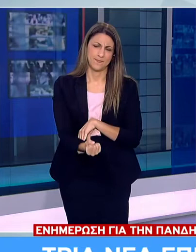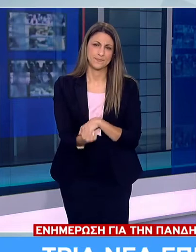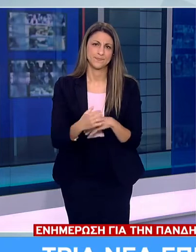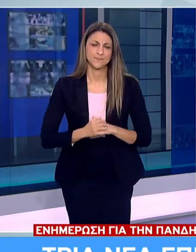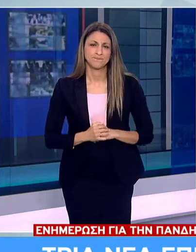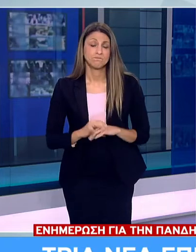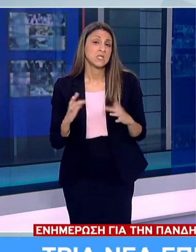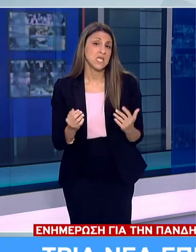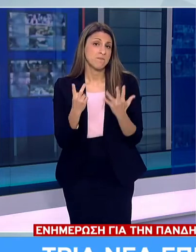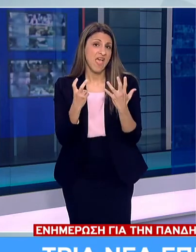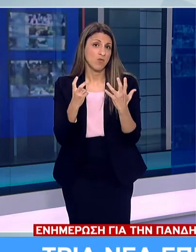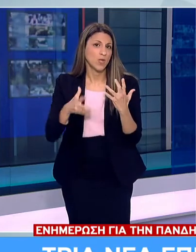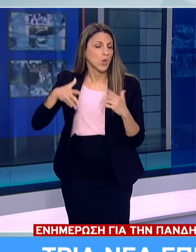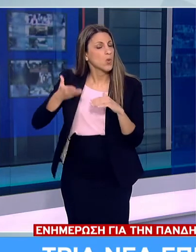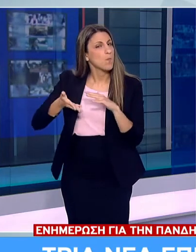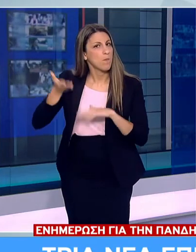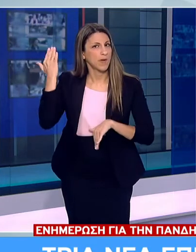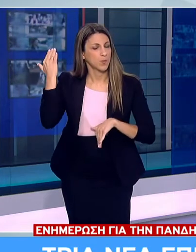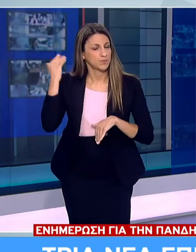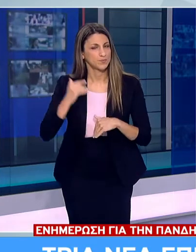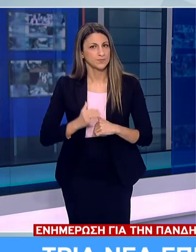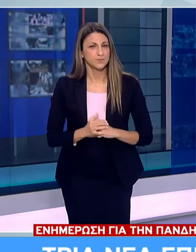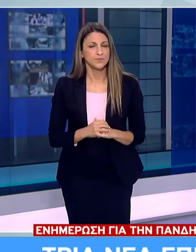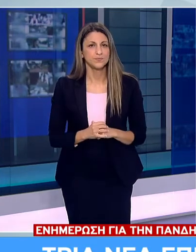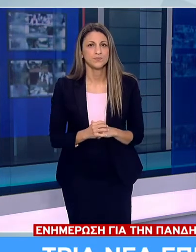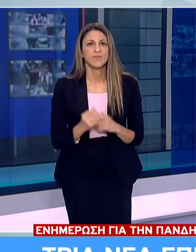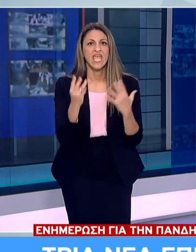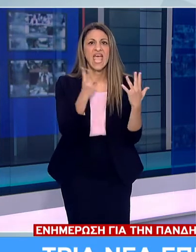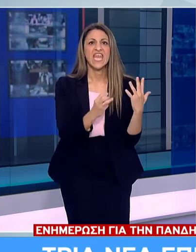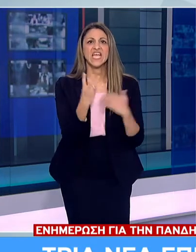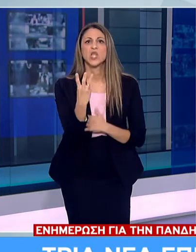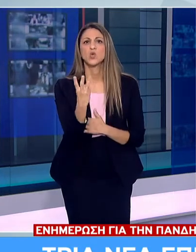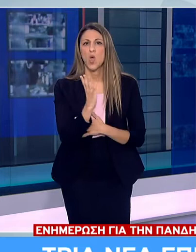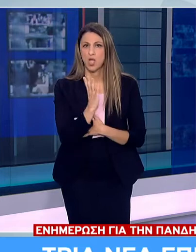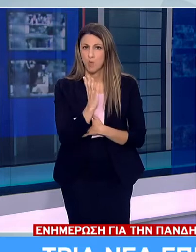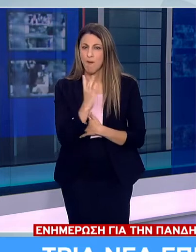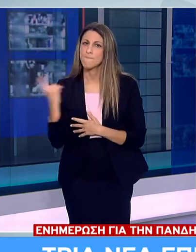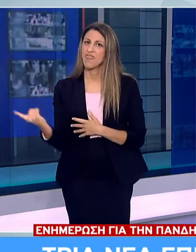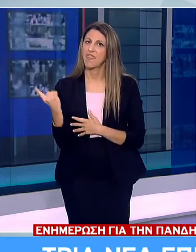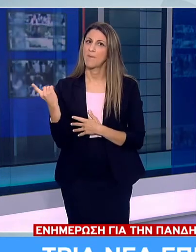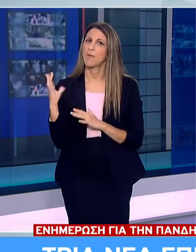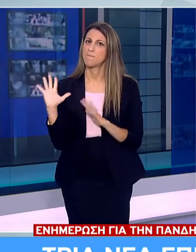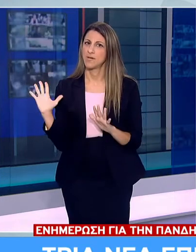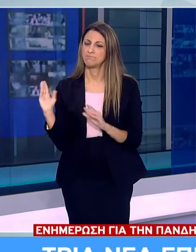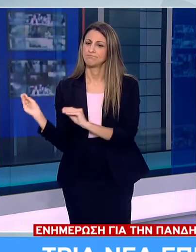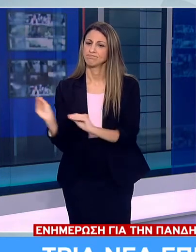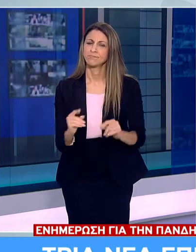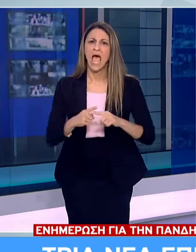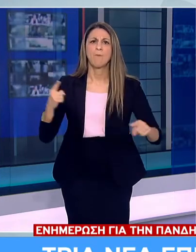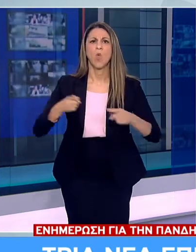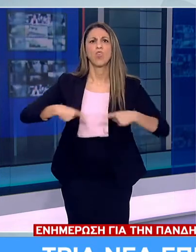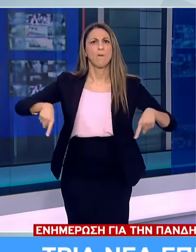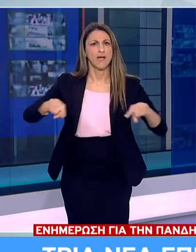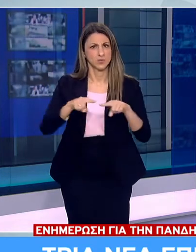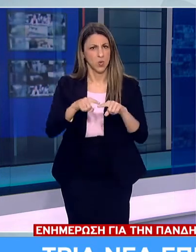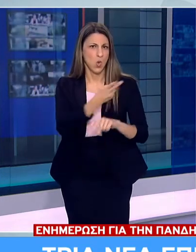Ή η ηλικία 70 ετών και ανωτέρω. 98 ασθενείς έχουν εξέλθει από τις ΜΕΘ. Τέλος,